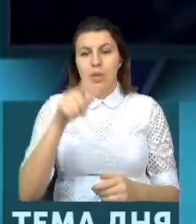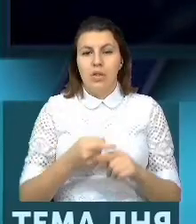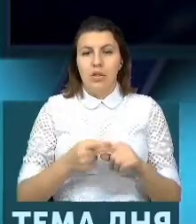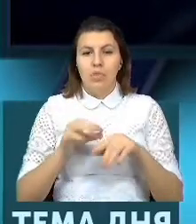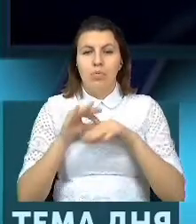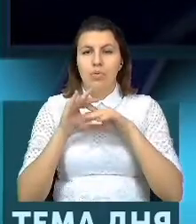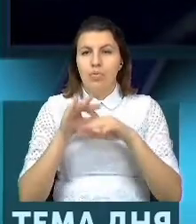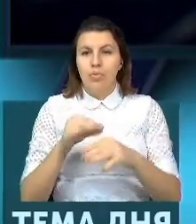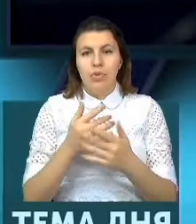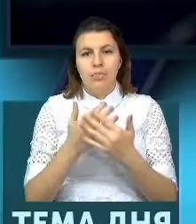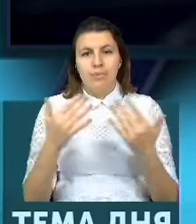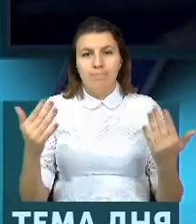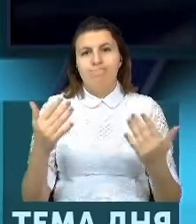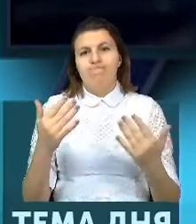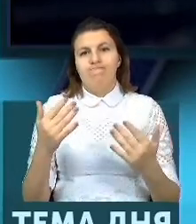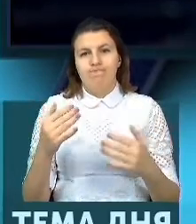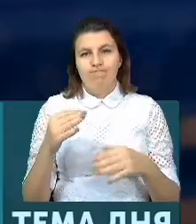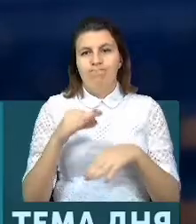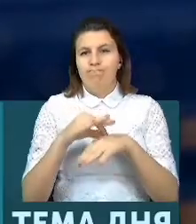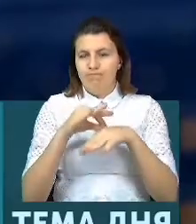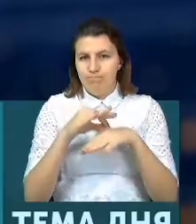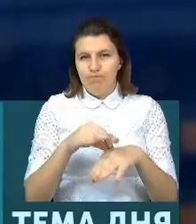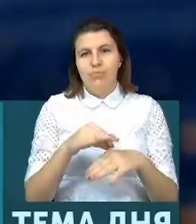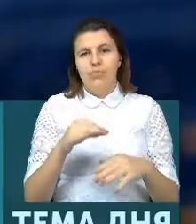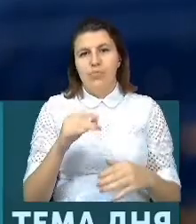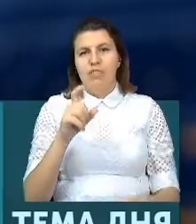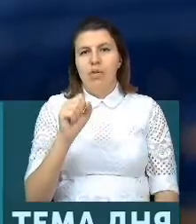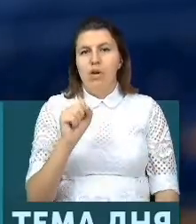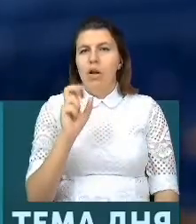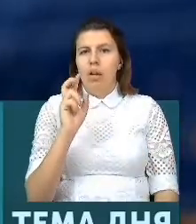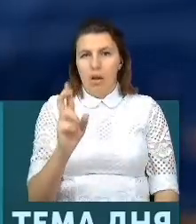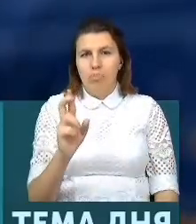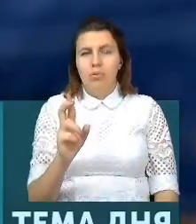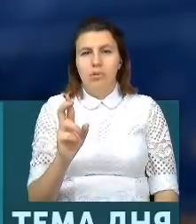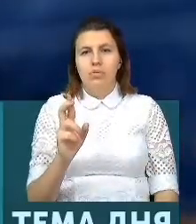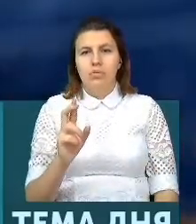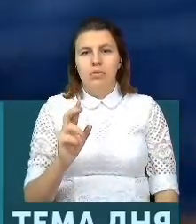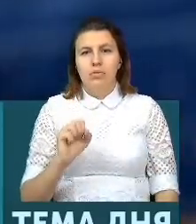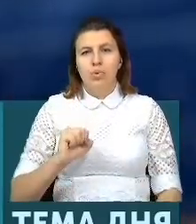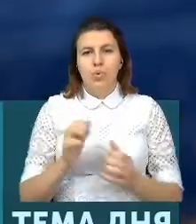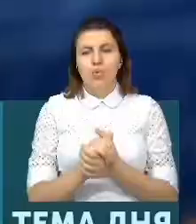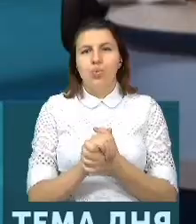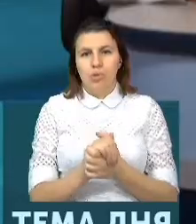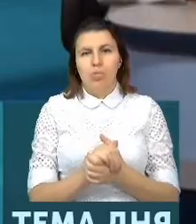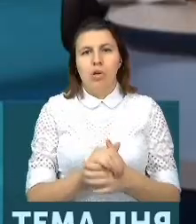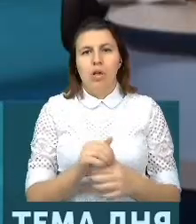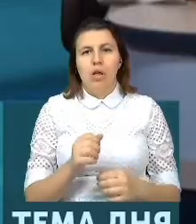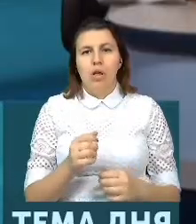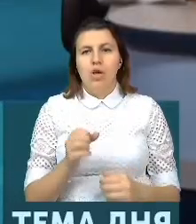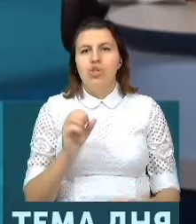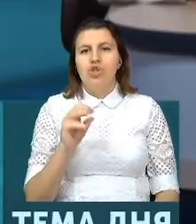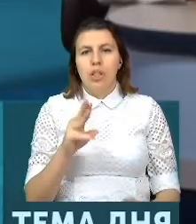в цьому вільному просторі, в «Дружба-хабі». Власне, от чим є «Дружба-хаб» для молоді міста?